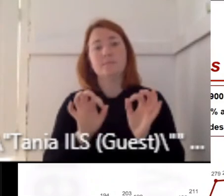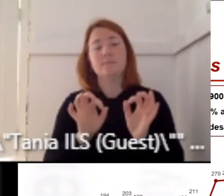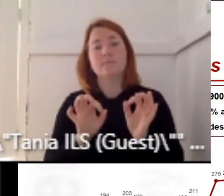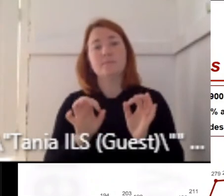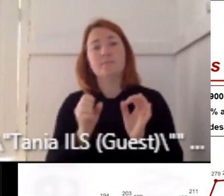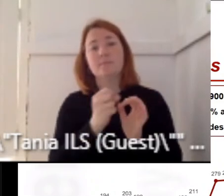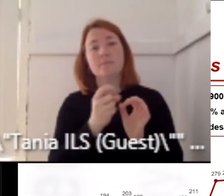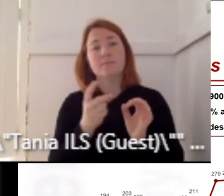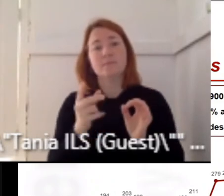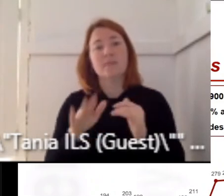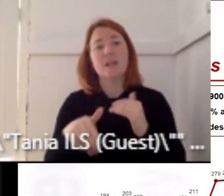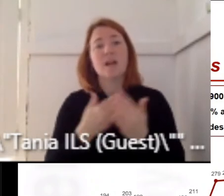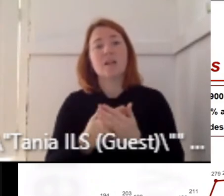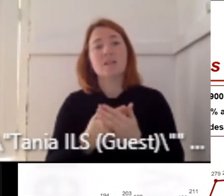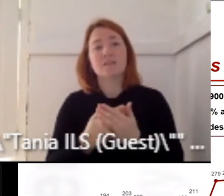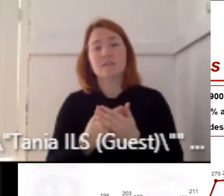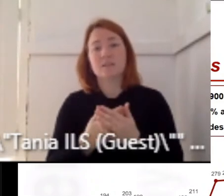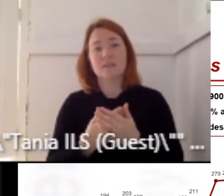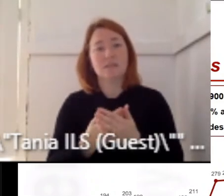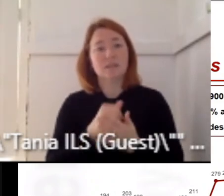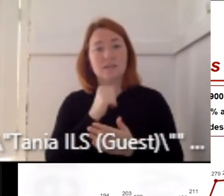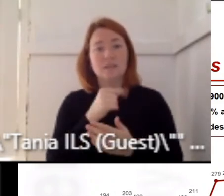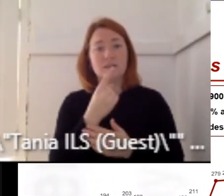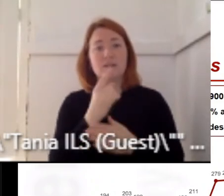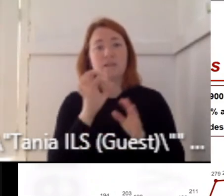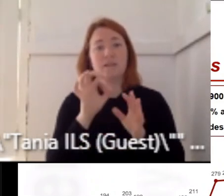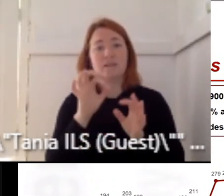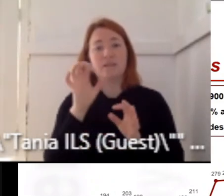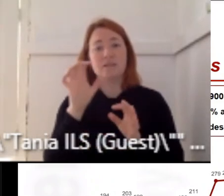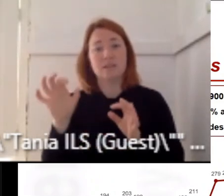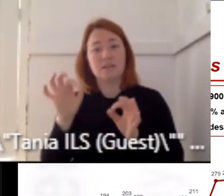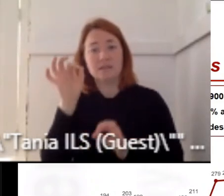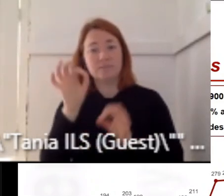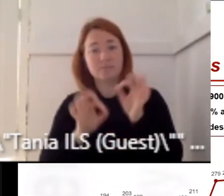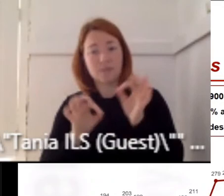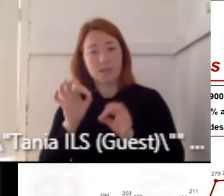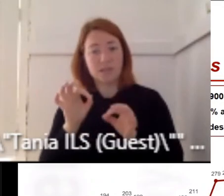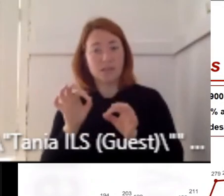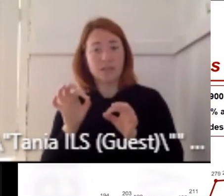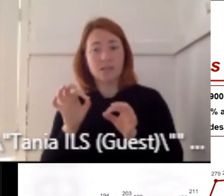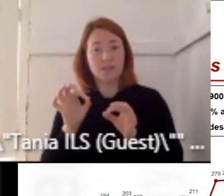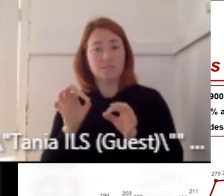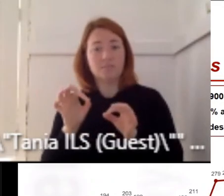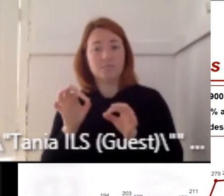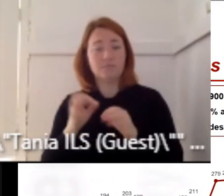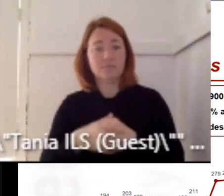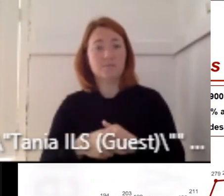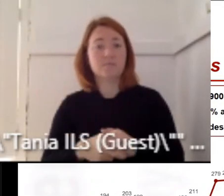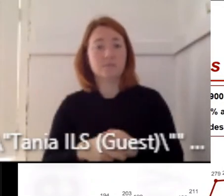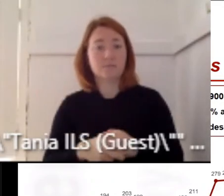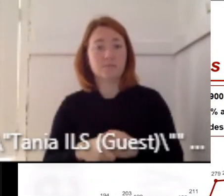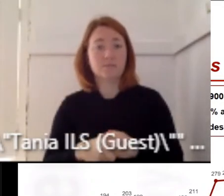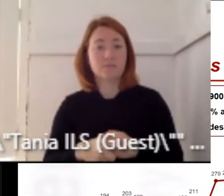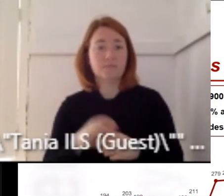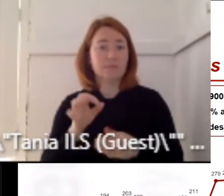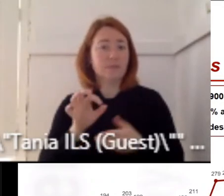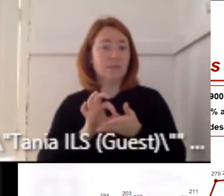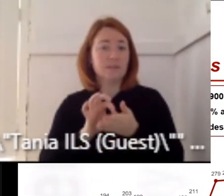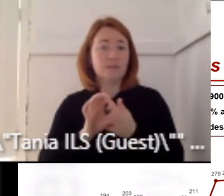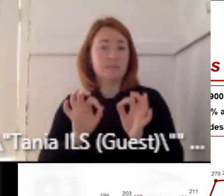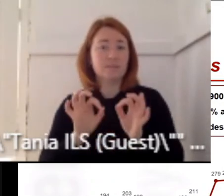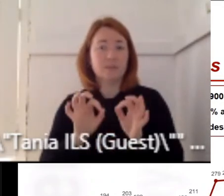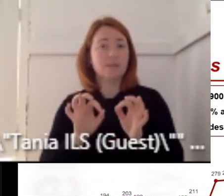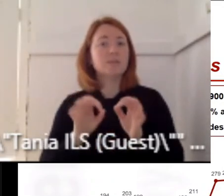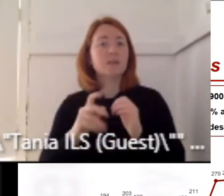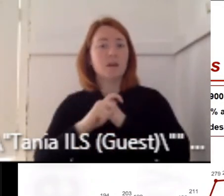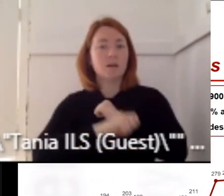un increment de fins al 100% de les trucades respecte a les trucades prèvies a la situació de confinament, doncs, ha estat un servei molt